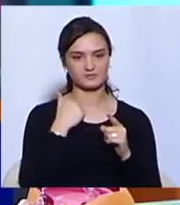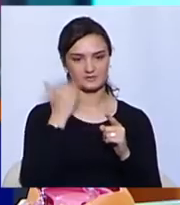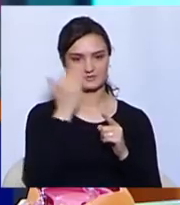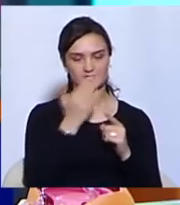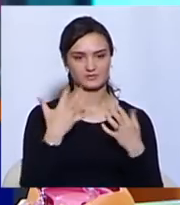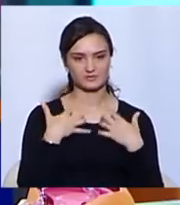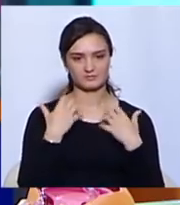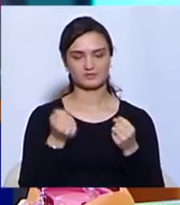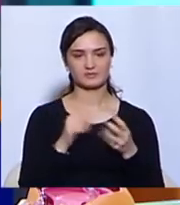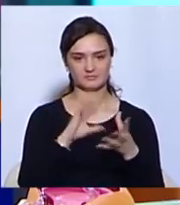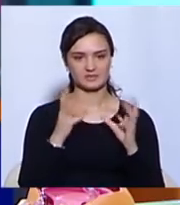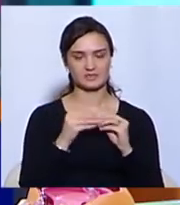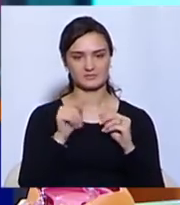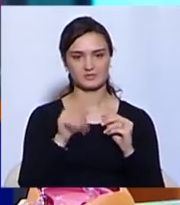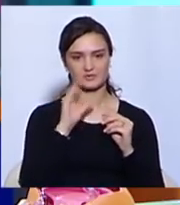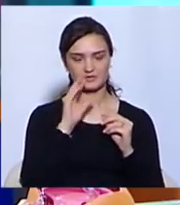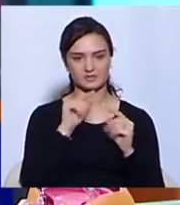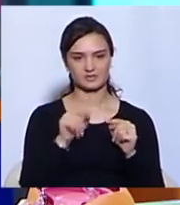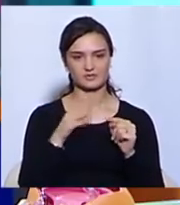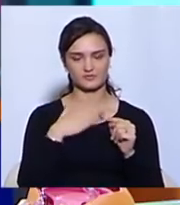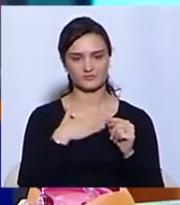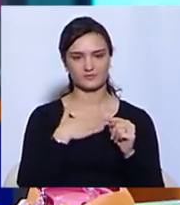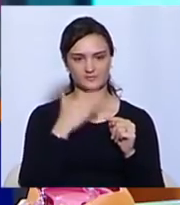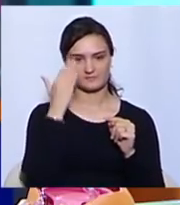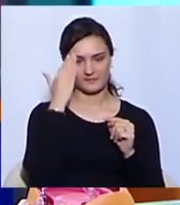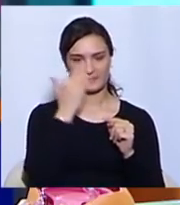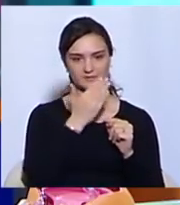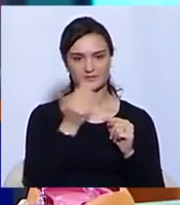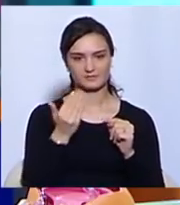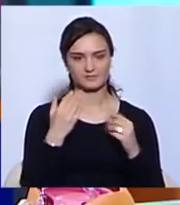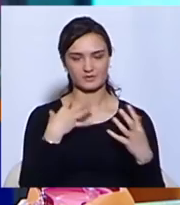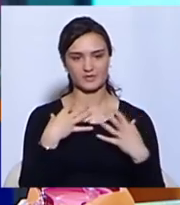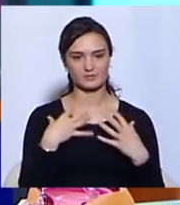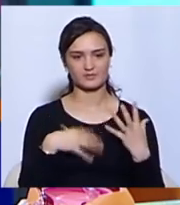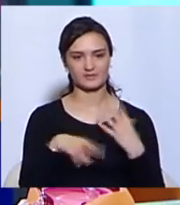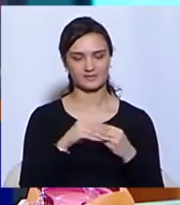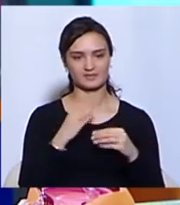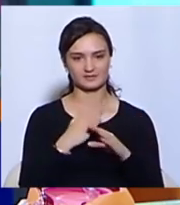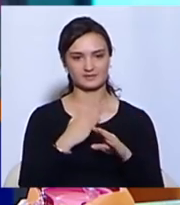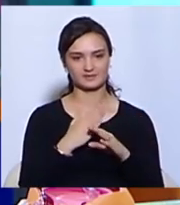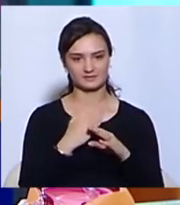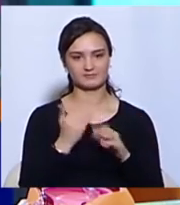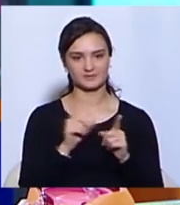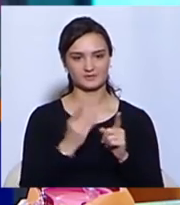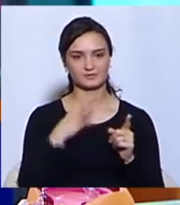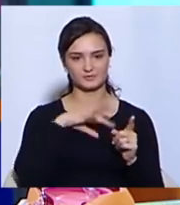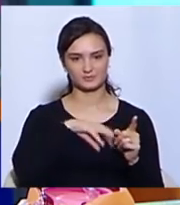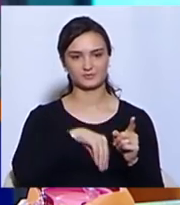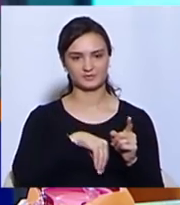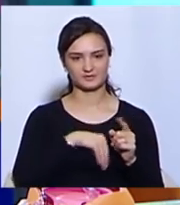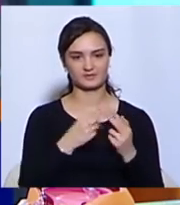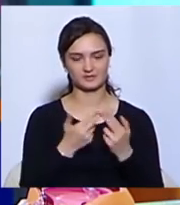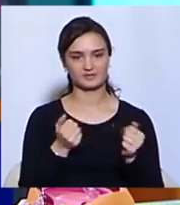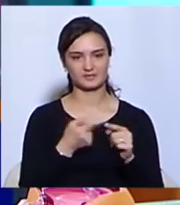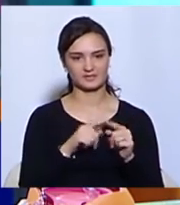საზოგადოება ჯანმრთელია და მთლიანია მაშინ, როდესაც ჩვენი საზოგადოების ორგანული ყველა ნაწილი არის მათ შორის სულიც. დია,